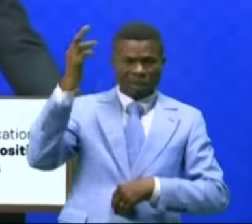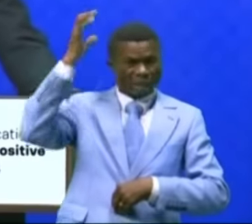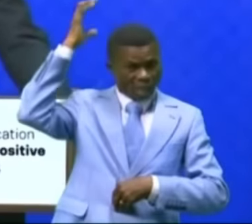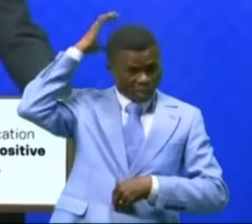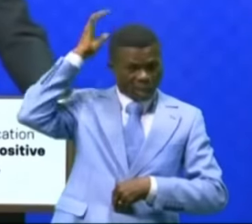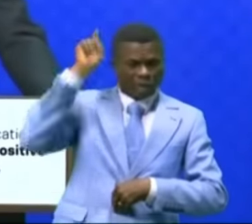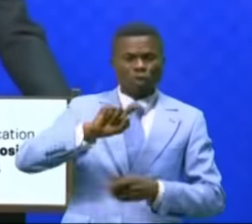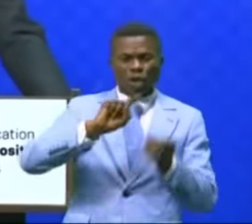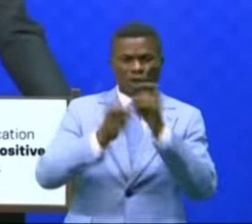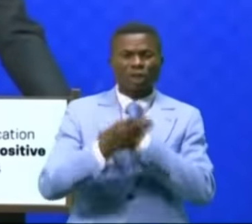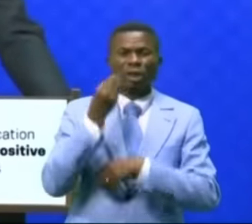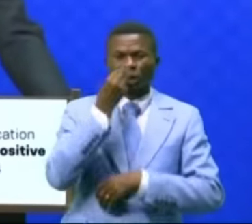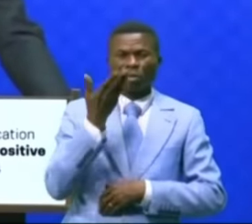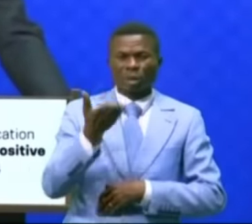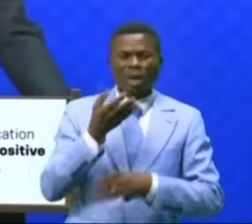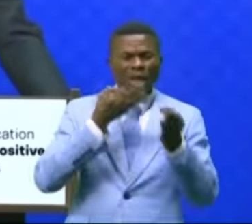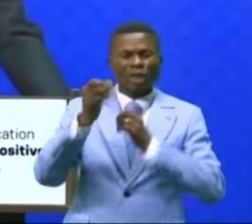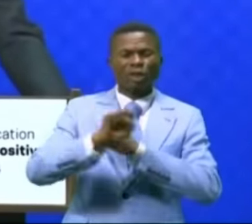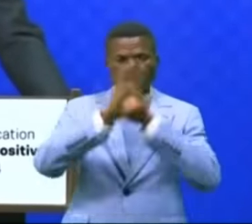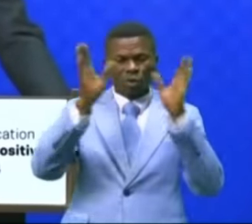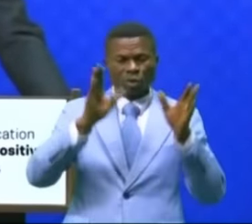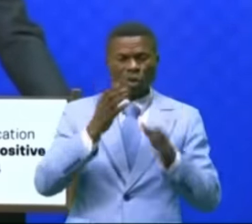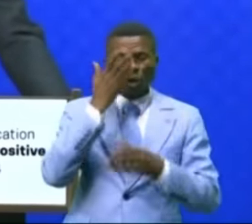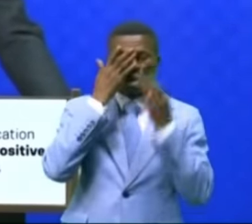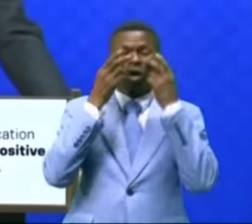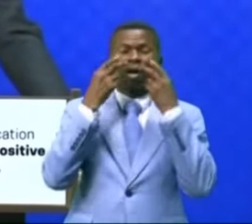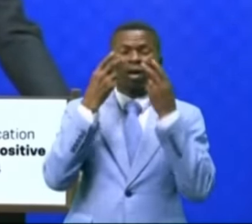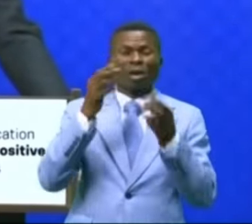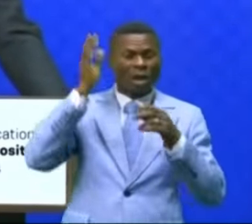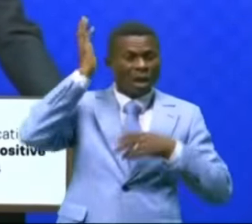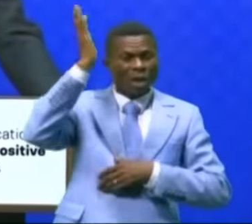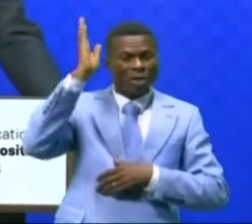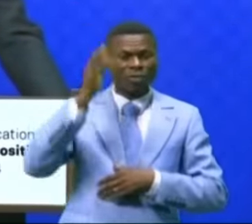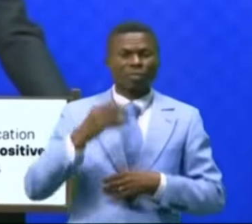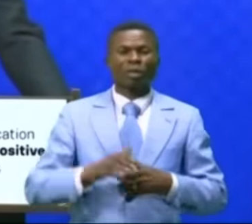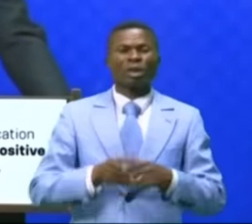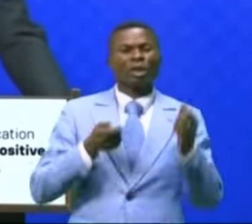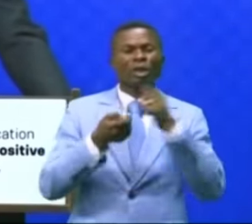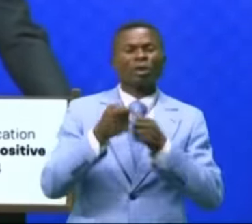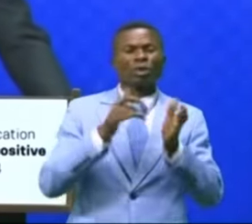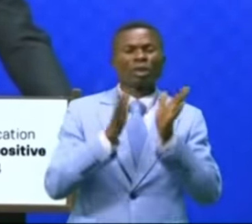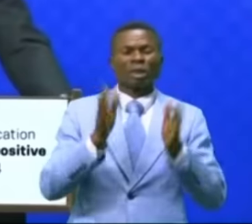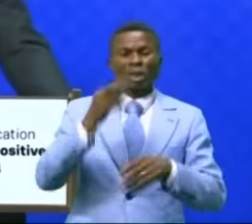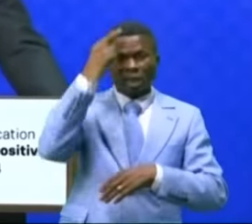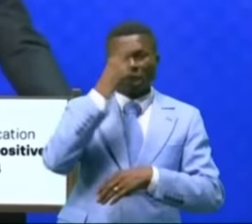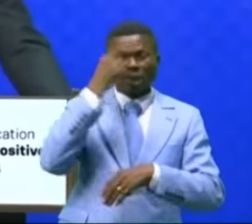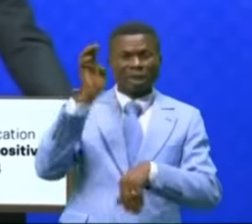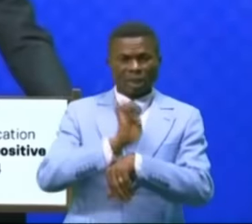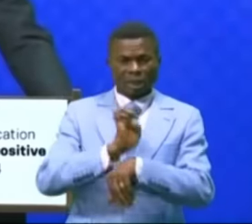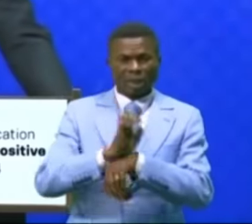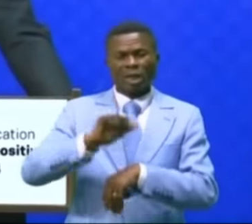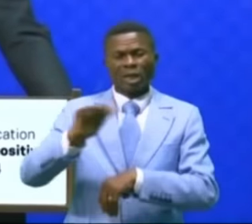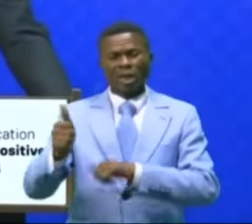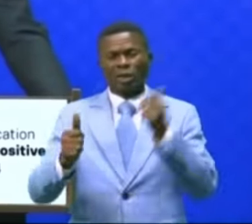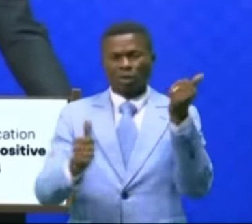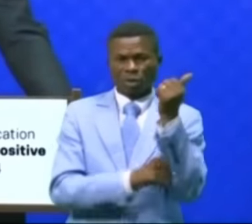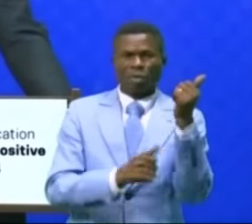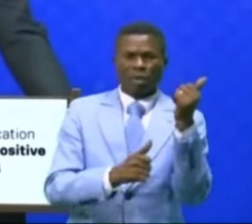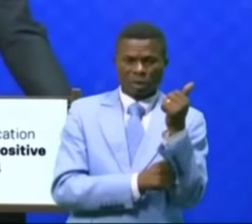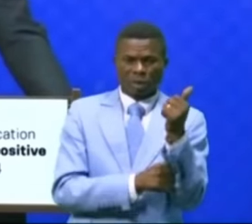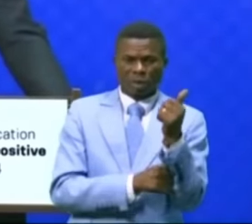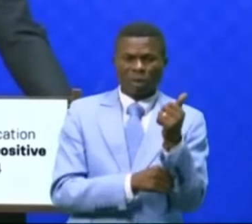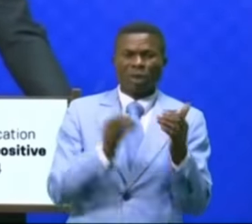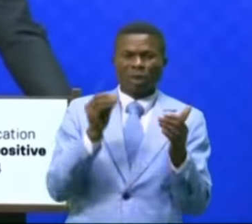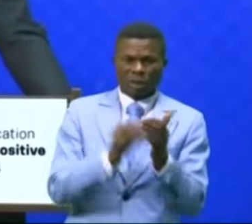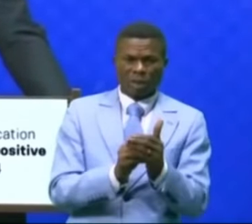que ces aventuriers visent notamment à tuer d'autres fidèles catholiques qui sont sous sa juridiction et bien d'autres encore,